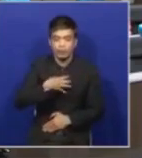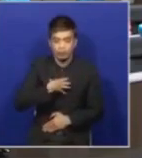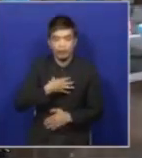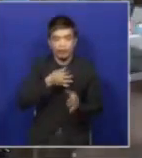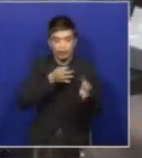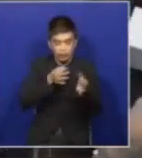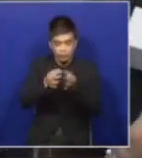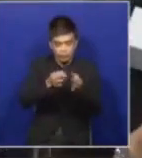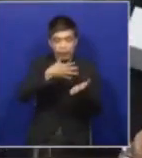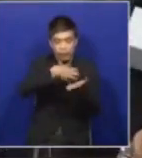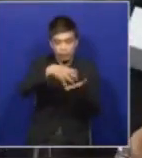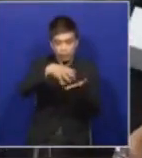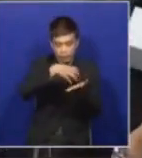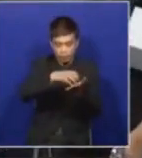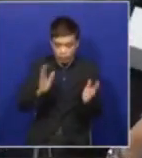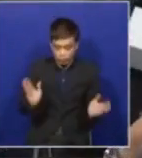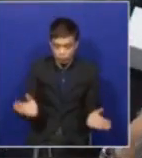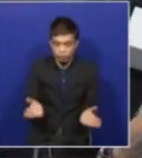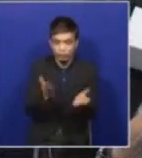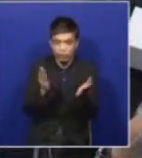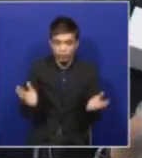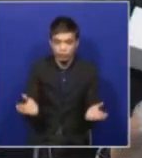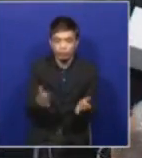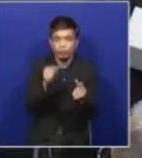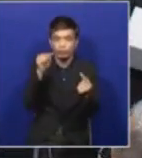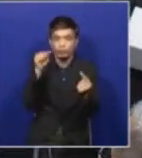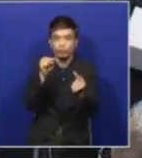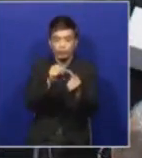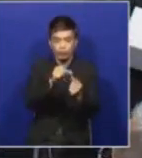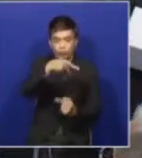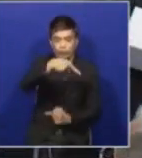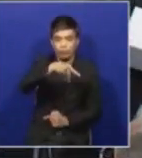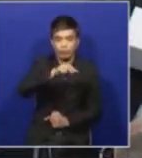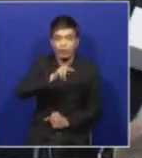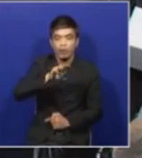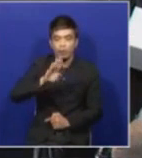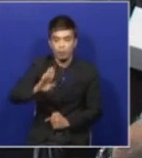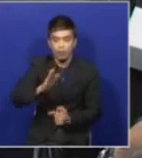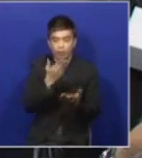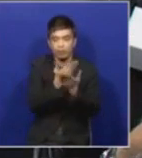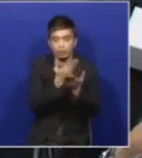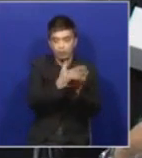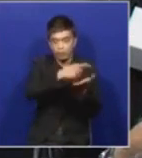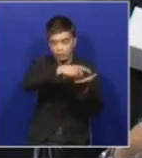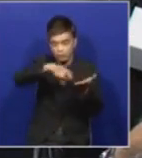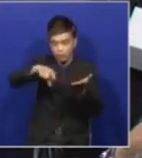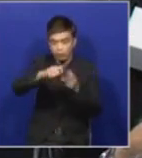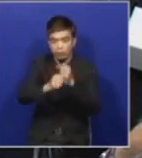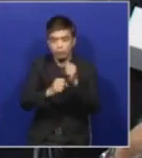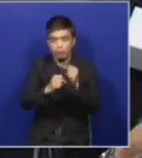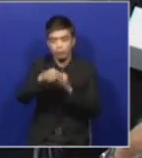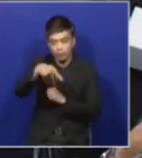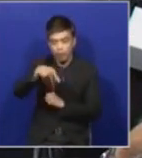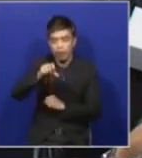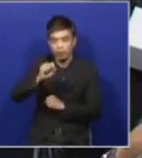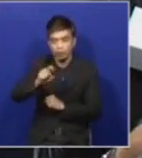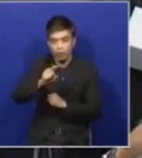การและเหตุผลในร่างพรบโอนงบประมาณรายจ่ายพศจำน